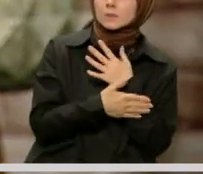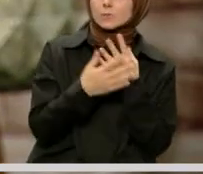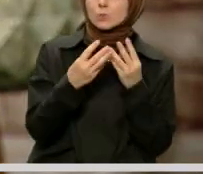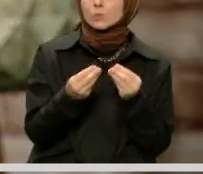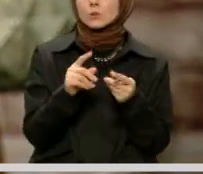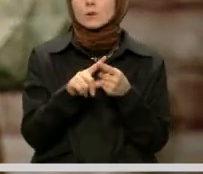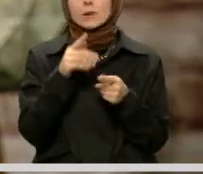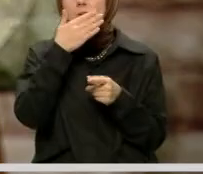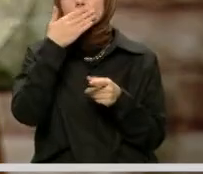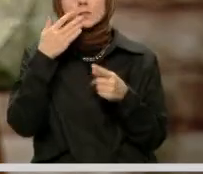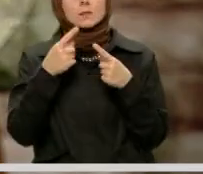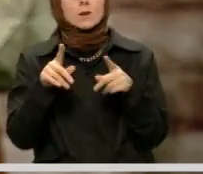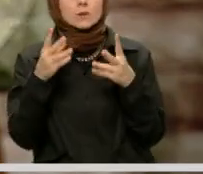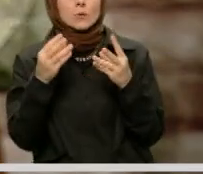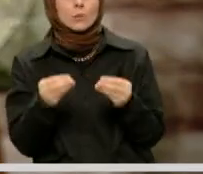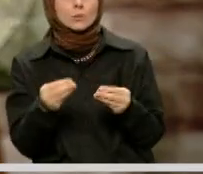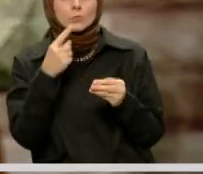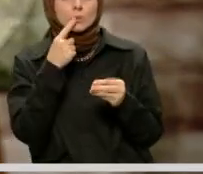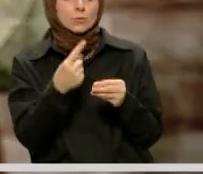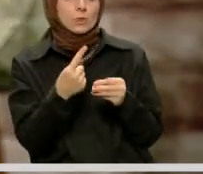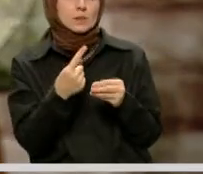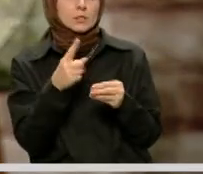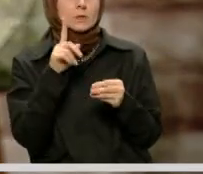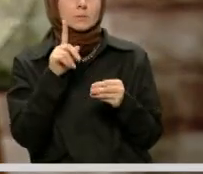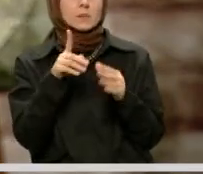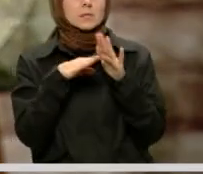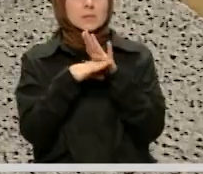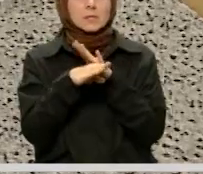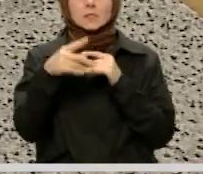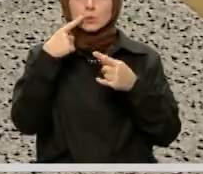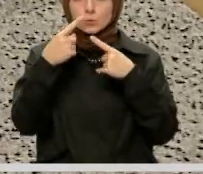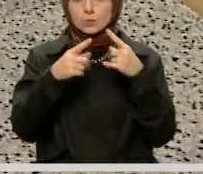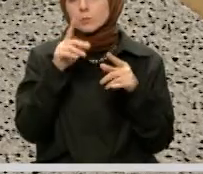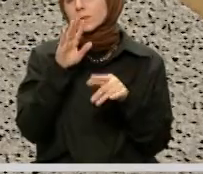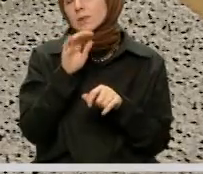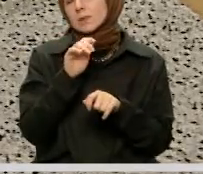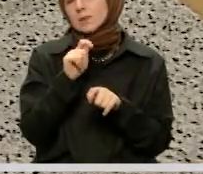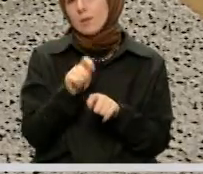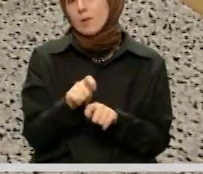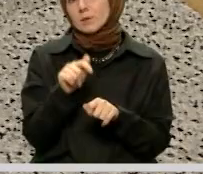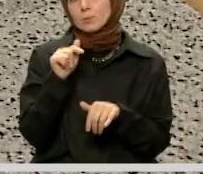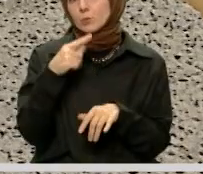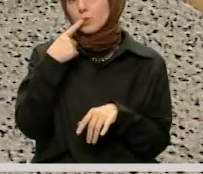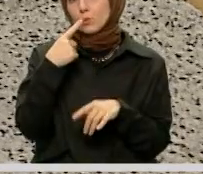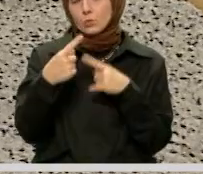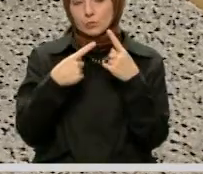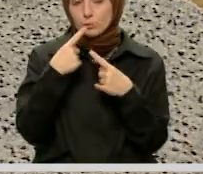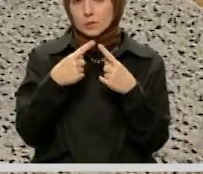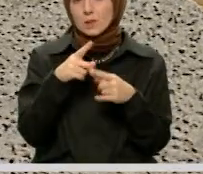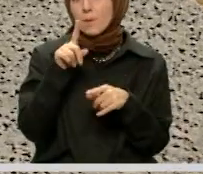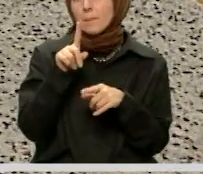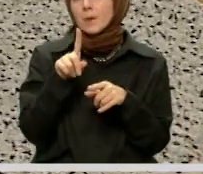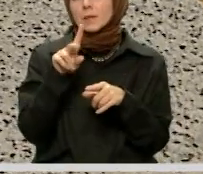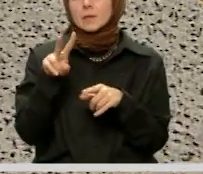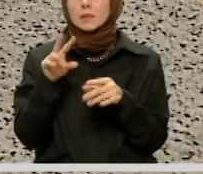idrak etmelerini sağlayacak bir giriş konuşması yapar. Ramazan'a giriş konuşması yapardı Efendimiz. Bu konuşmasından birkaç